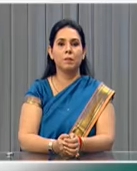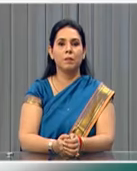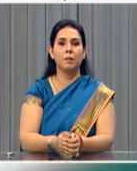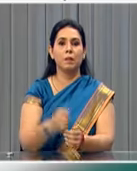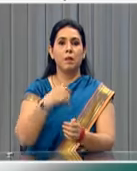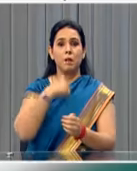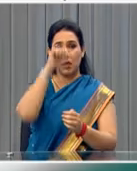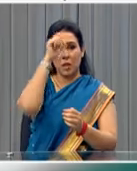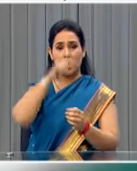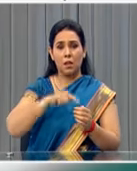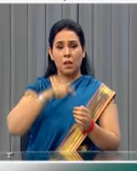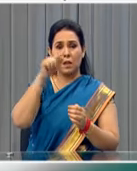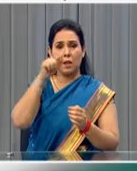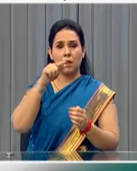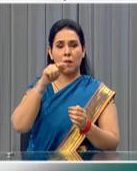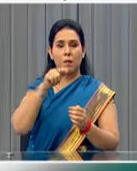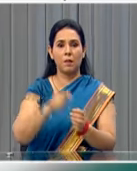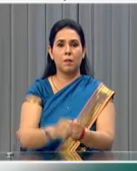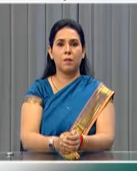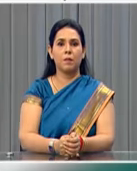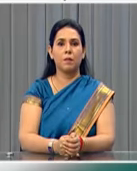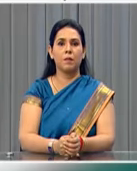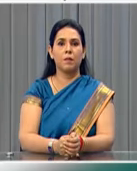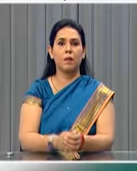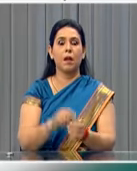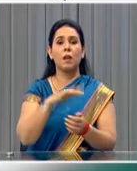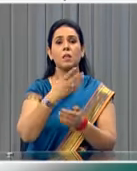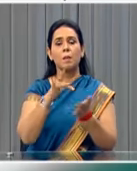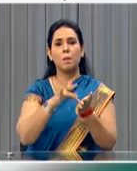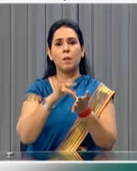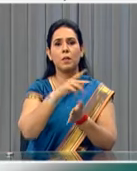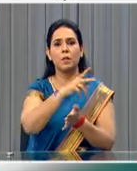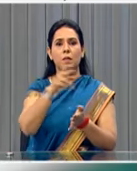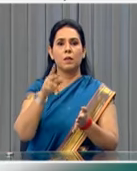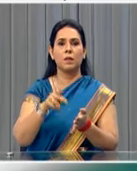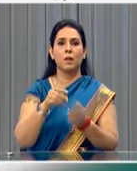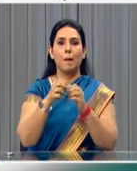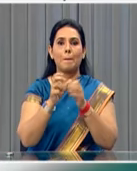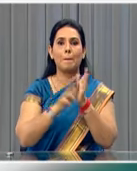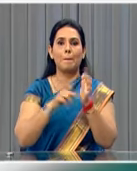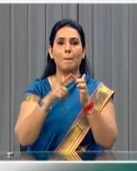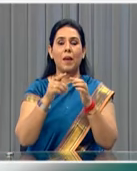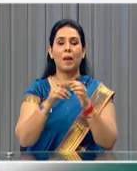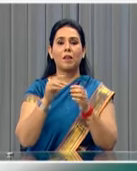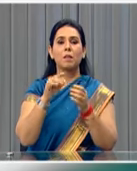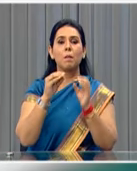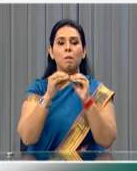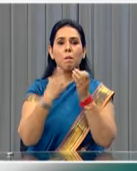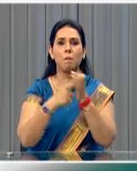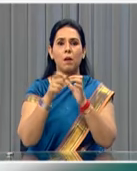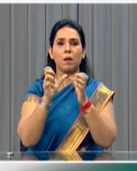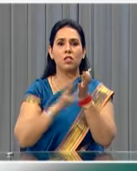हमारे देश में कहीं पर एक बैंक का ब्रांच खुल जाए,